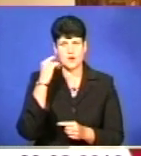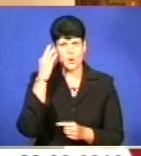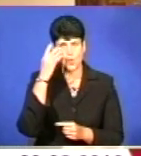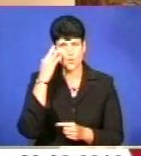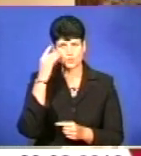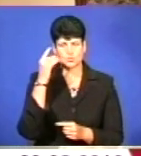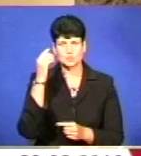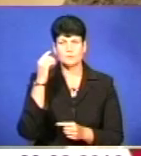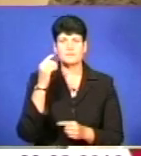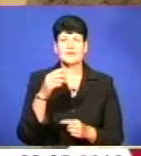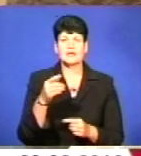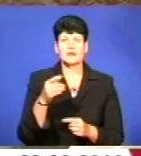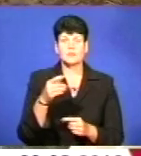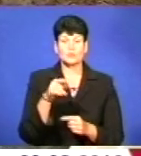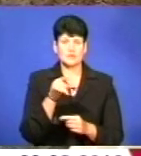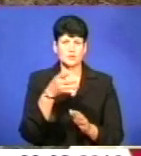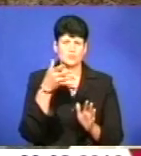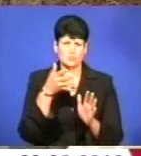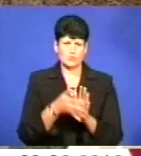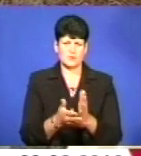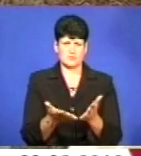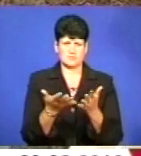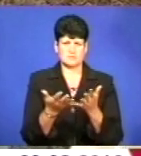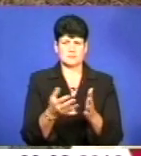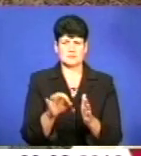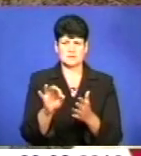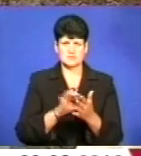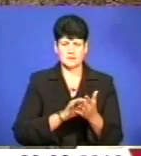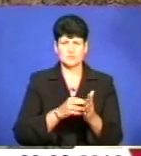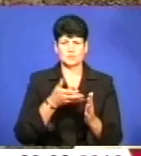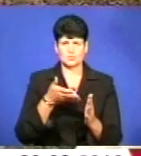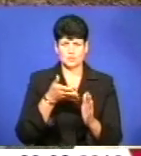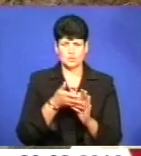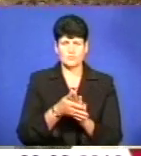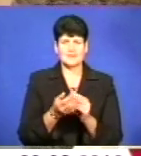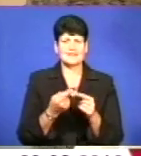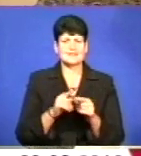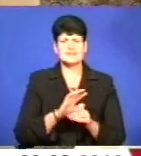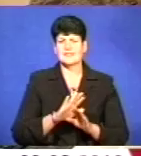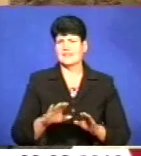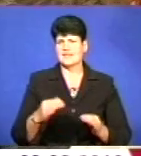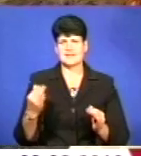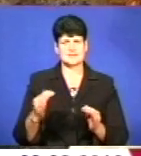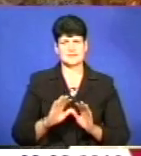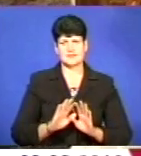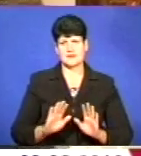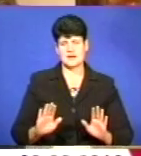твір, який зрозумілий, і його людина зразу прочитала, і вона все зрозуміла, це не цікавий твір. Твір